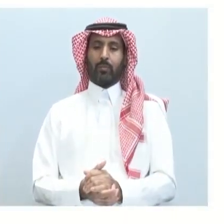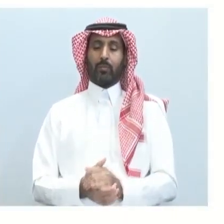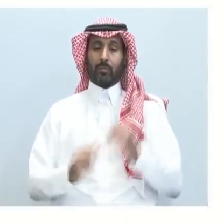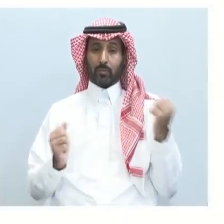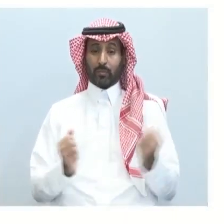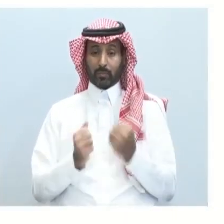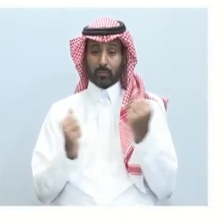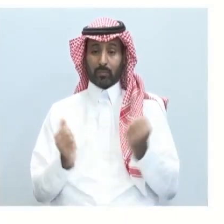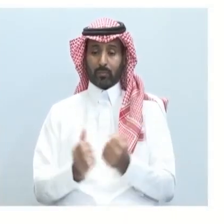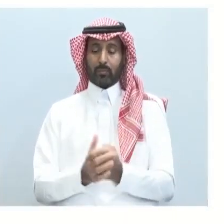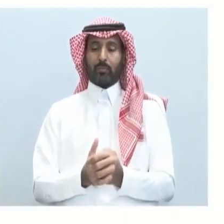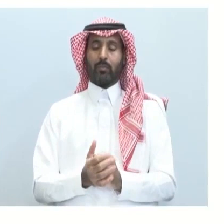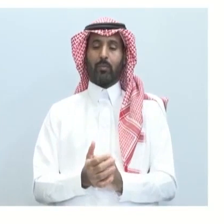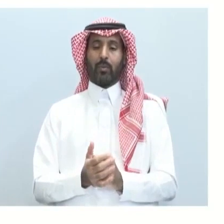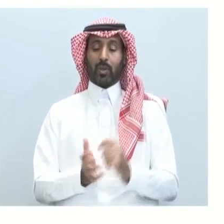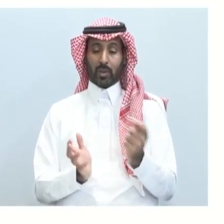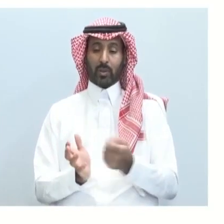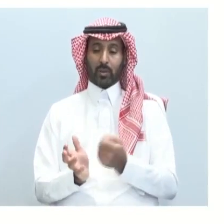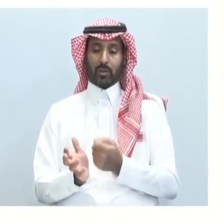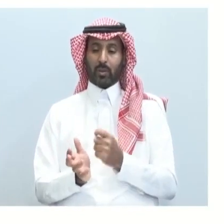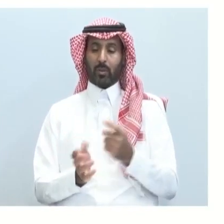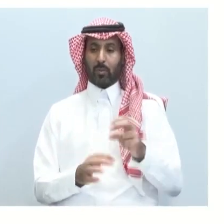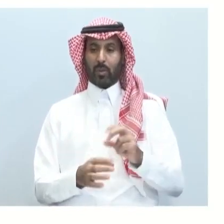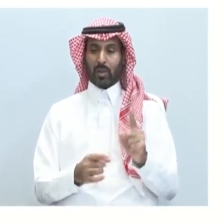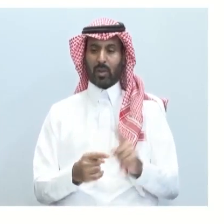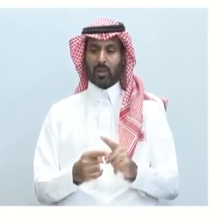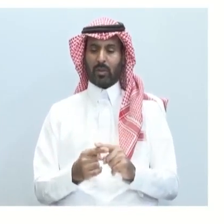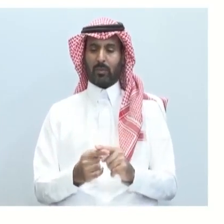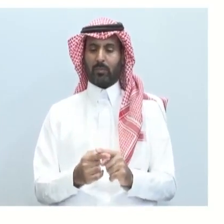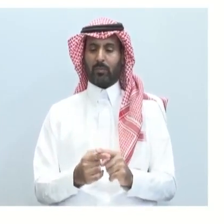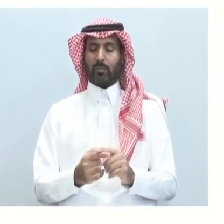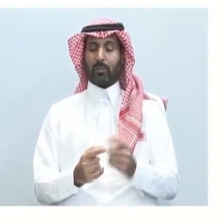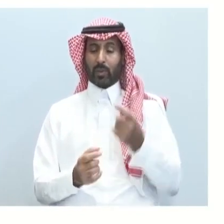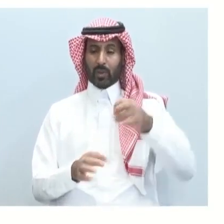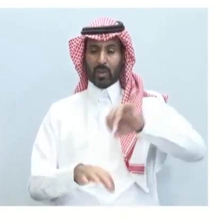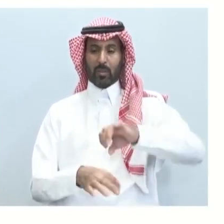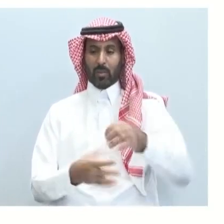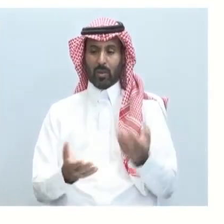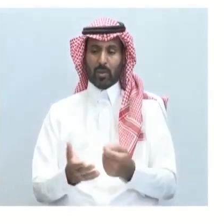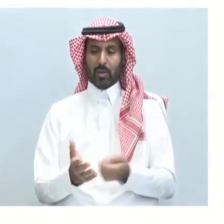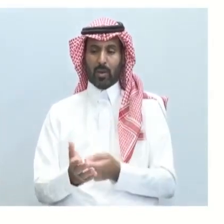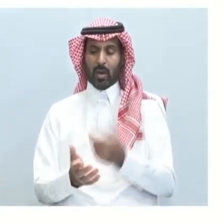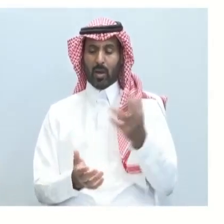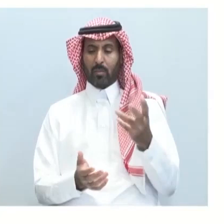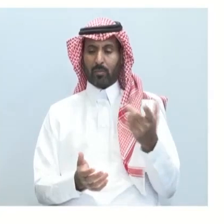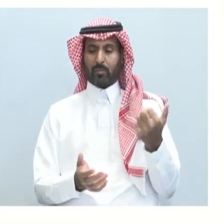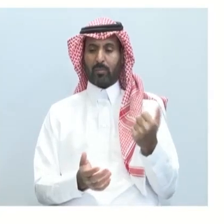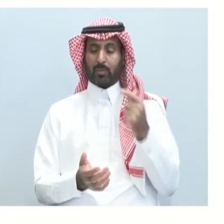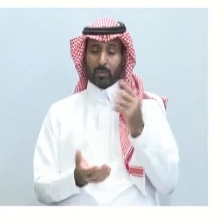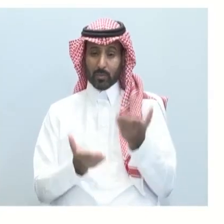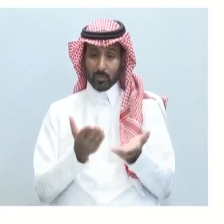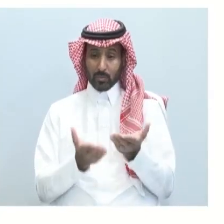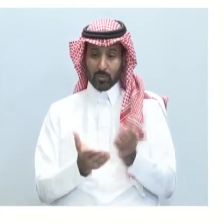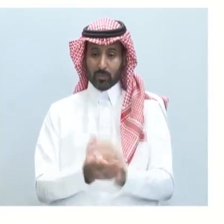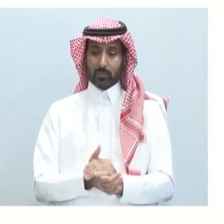تدريب اخر اكتب معادلات كيميائيه رمزيه موزونه